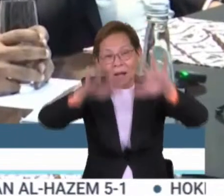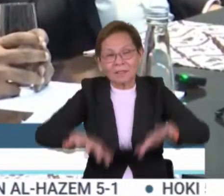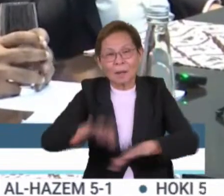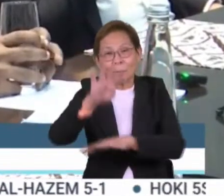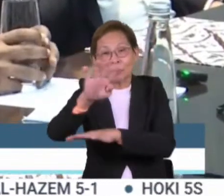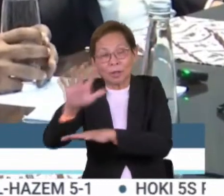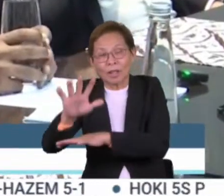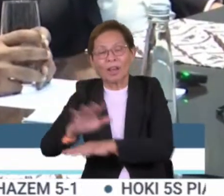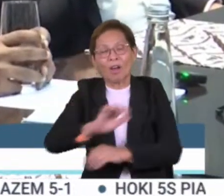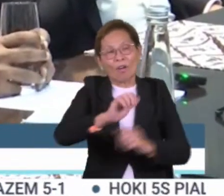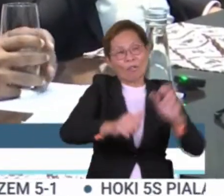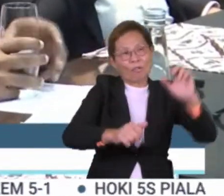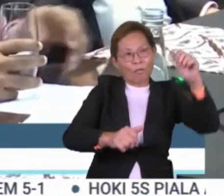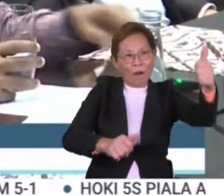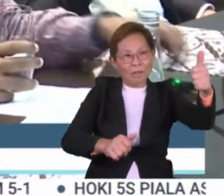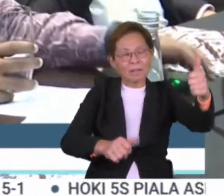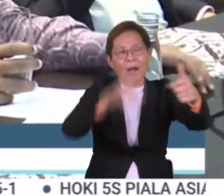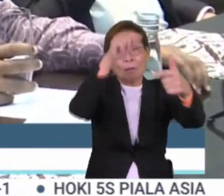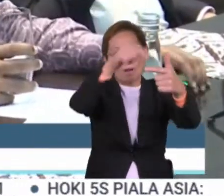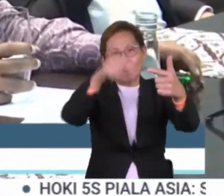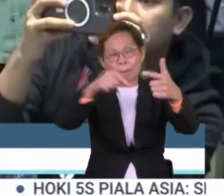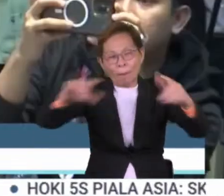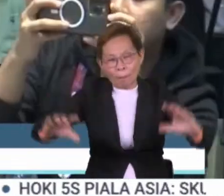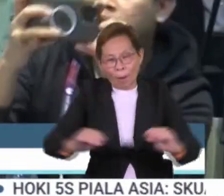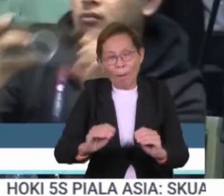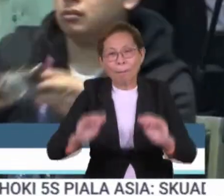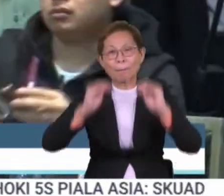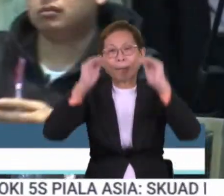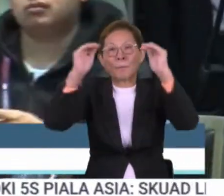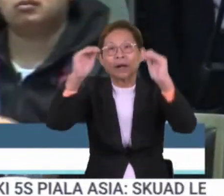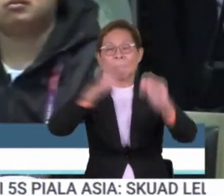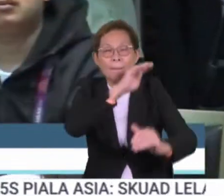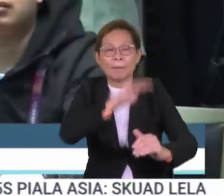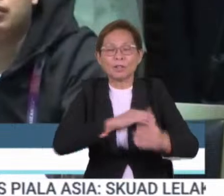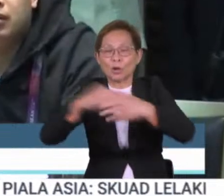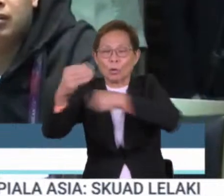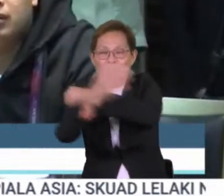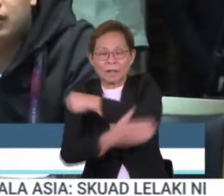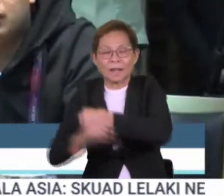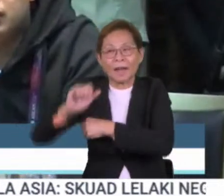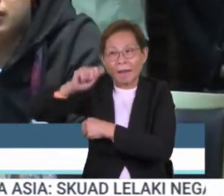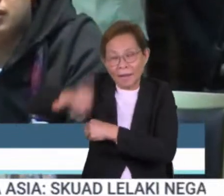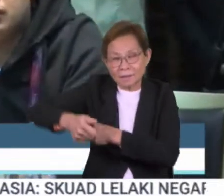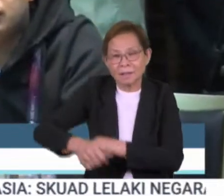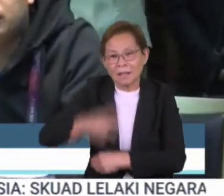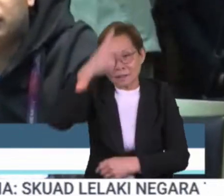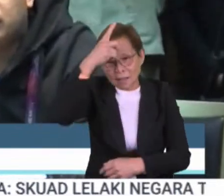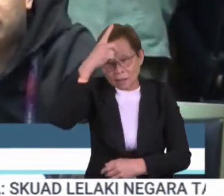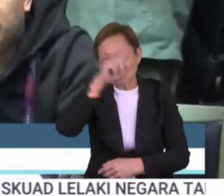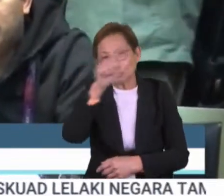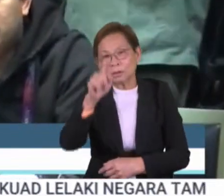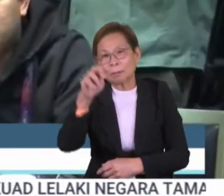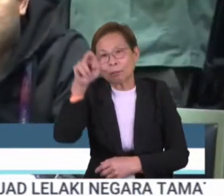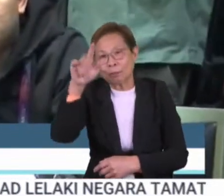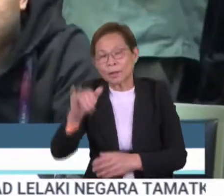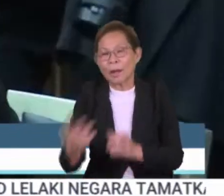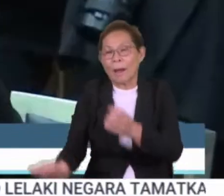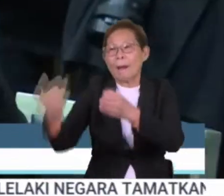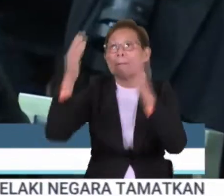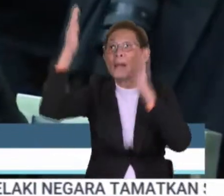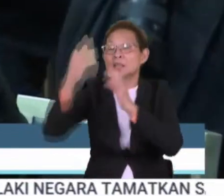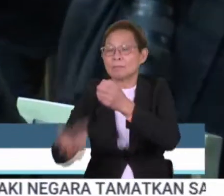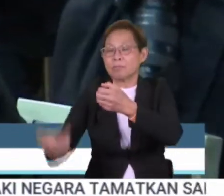ini akan didahului dengan beberapa mesyuarat peringkat Menteri Luar Negeri ASEAN esok. Datuk Seri Zamri berharap